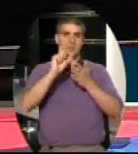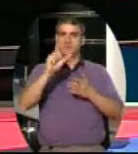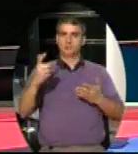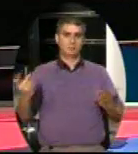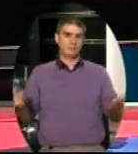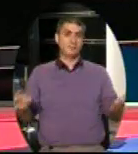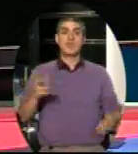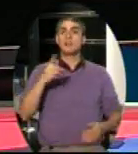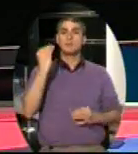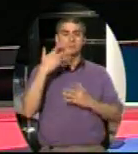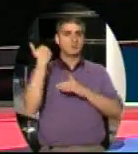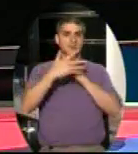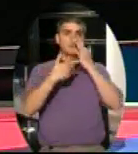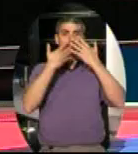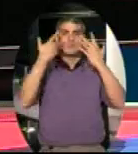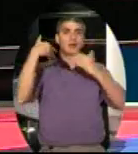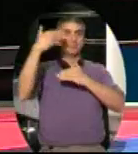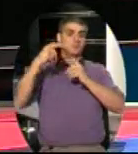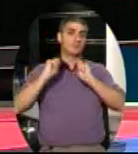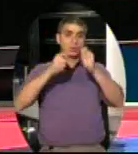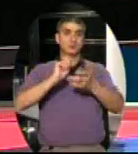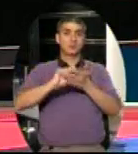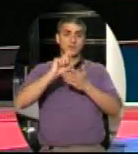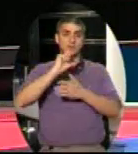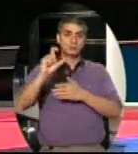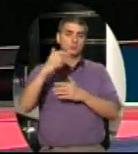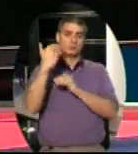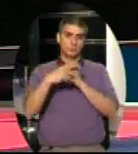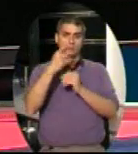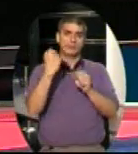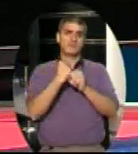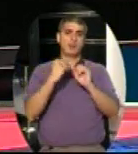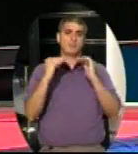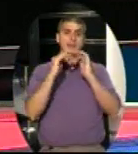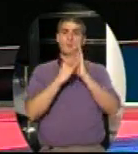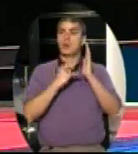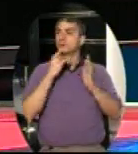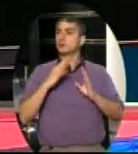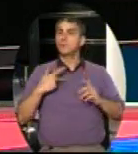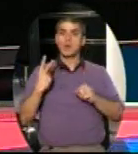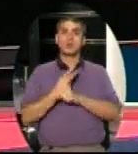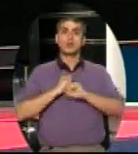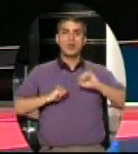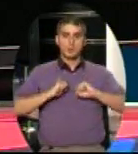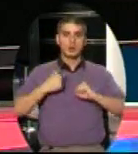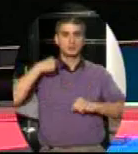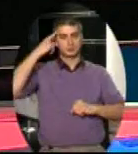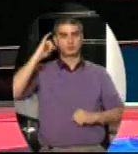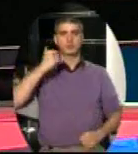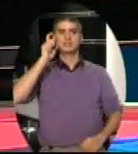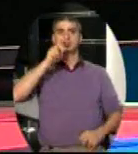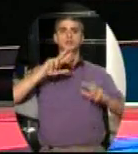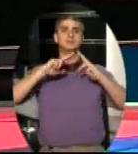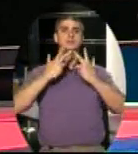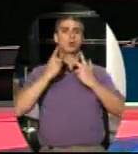אישום, אבל אם הדברים יתבררו בהמשך ויוגש נגדו כתב אישום, בסופו של דבר הוא יפעל על פי החוק. את שואלת אותי מה הנורמה שצריכה להיות? כן. אני חושב שכן, שאיש